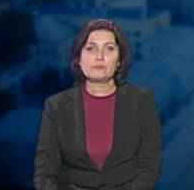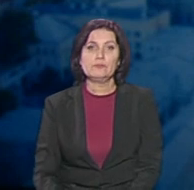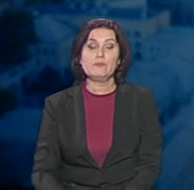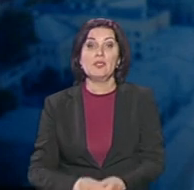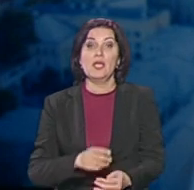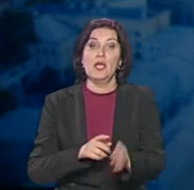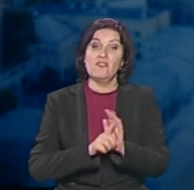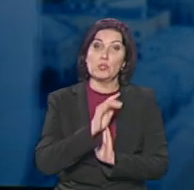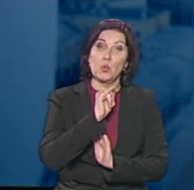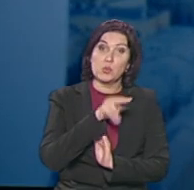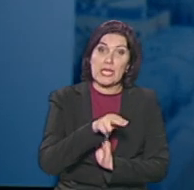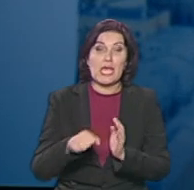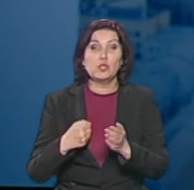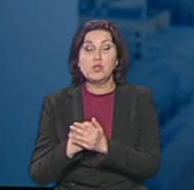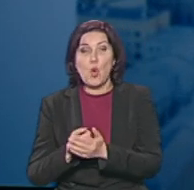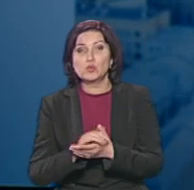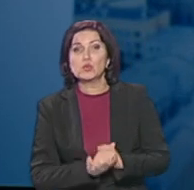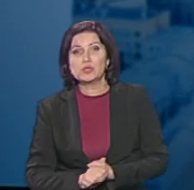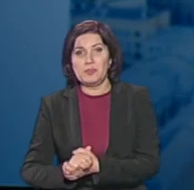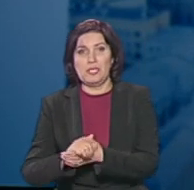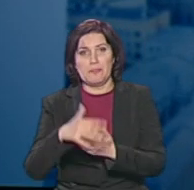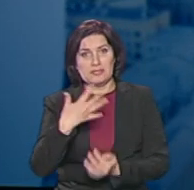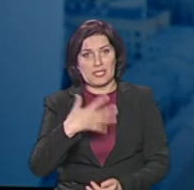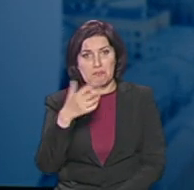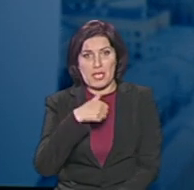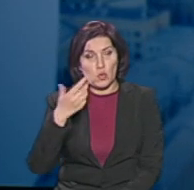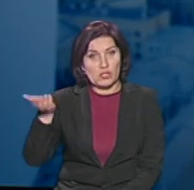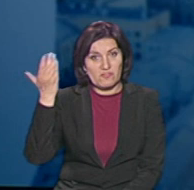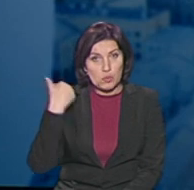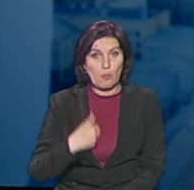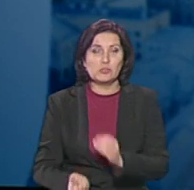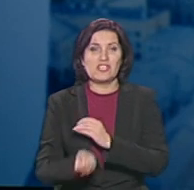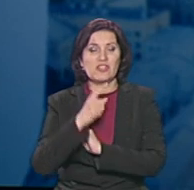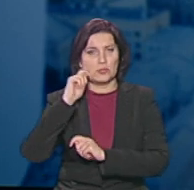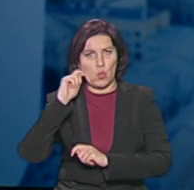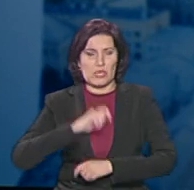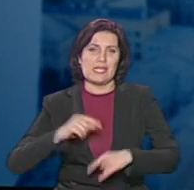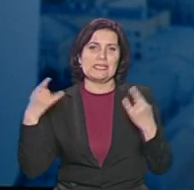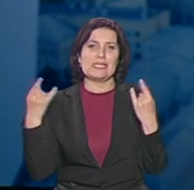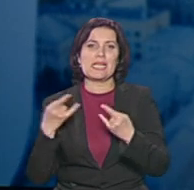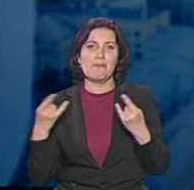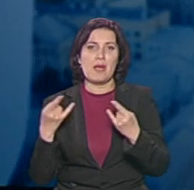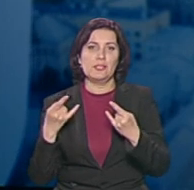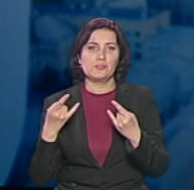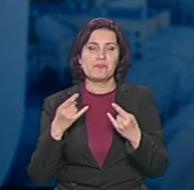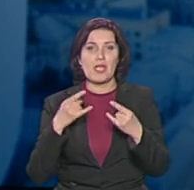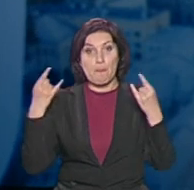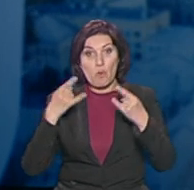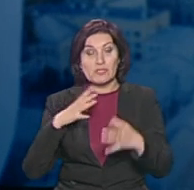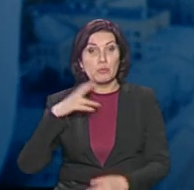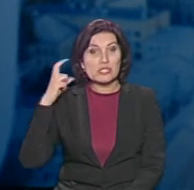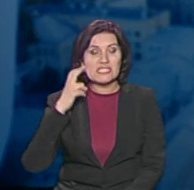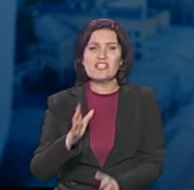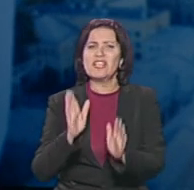Від утеї до суспільного. Рівно 55 років тому з'явилося українське телебачення. Мовлення вели з Києва